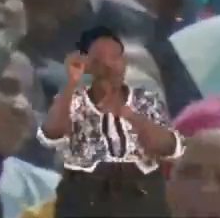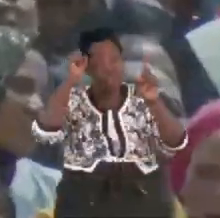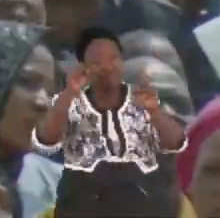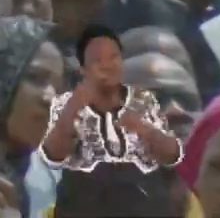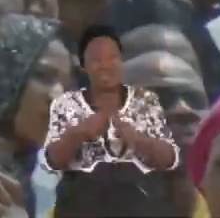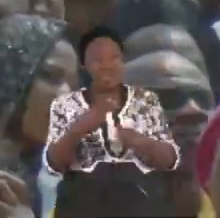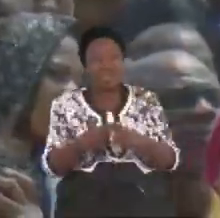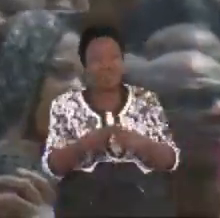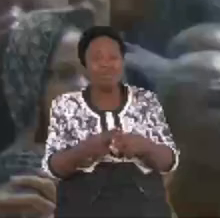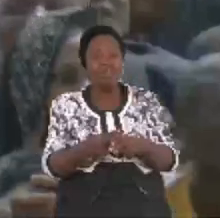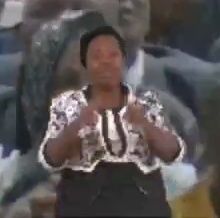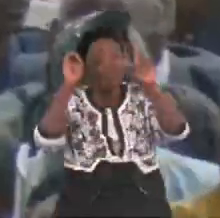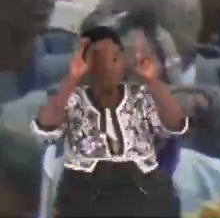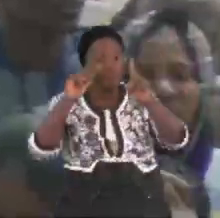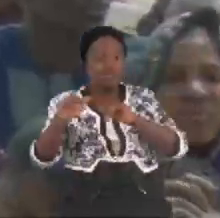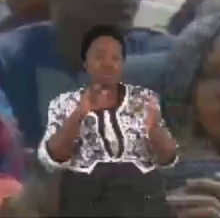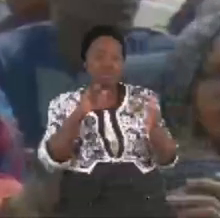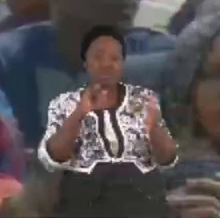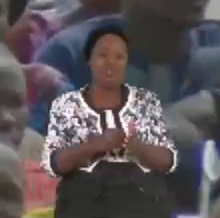nom, il le fera.